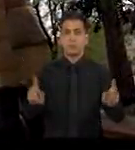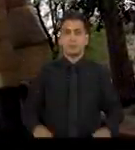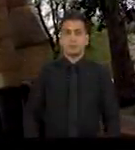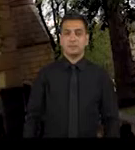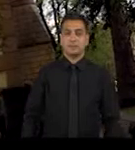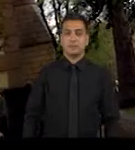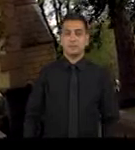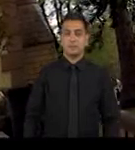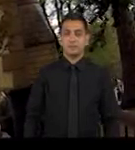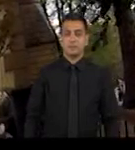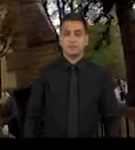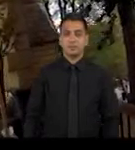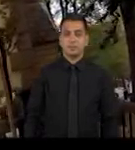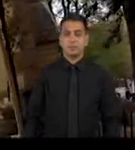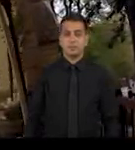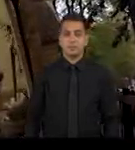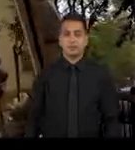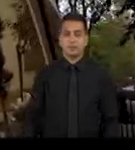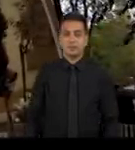açılmıştır.